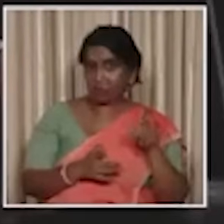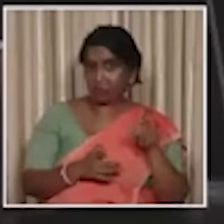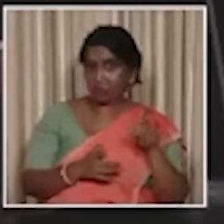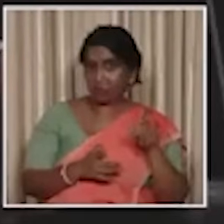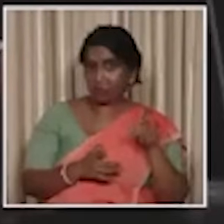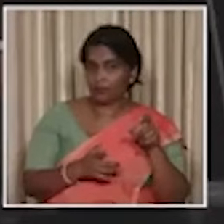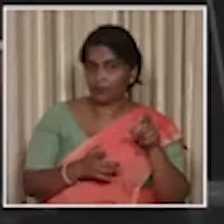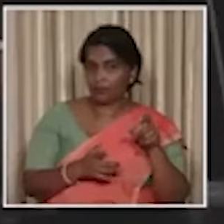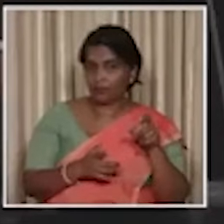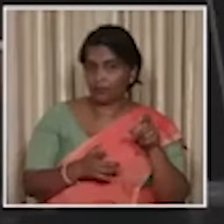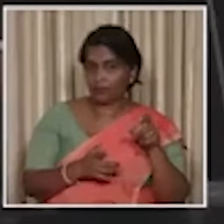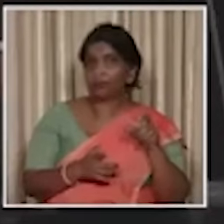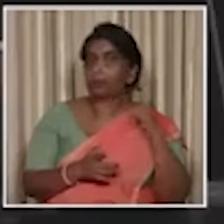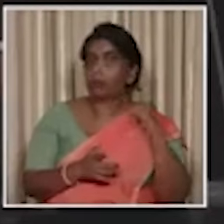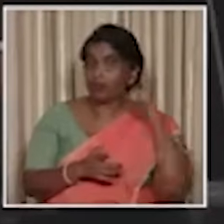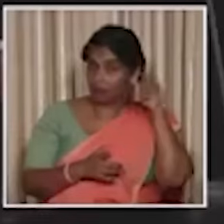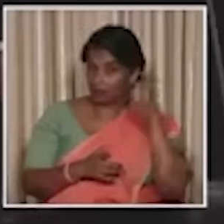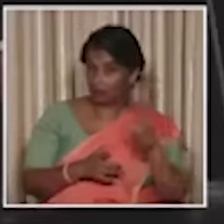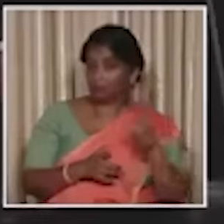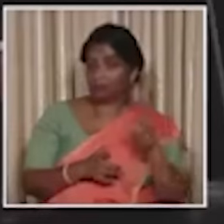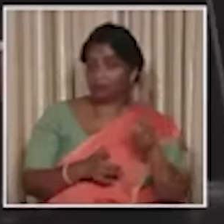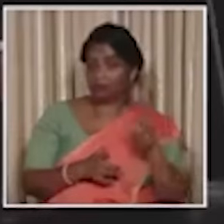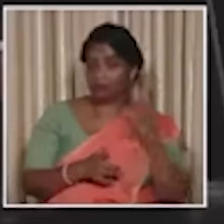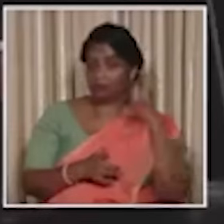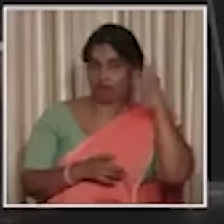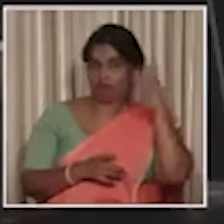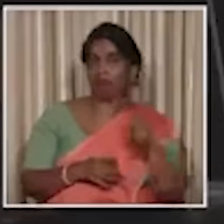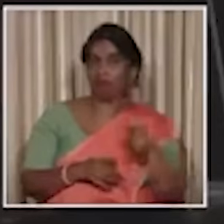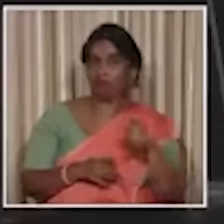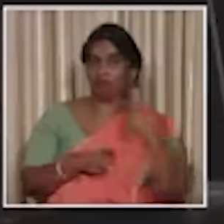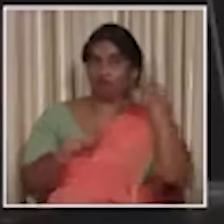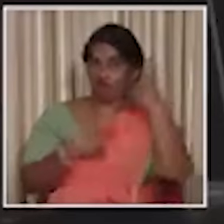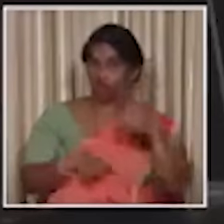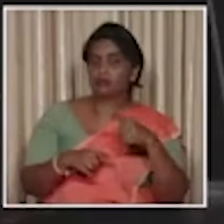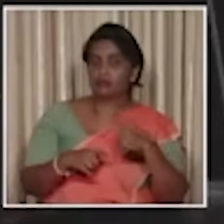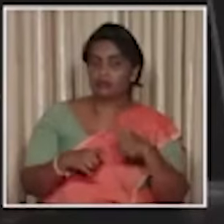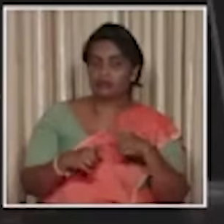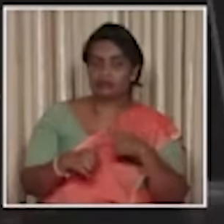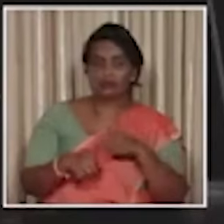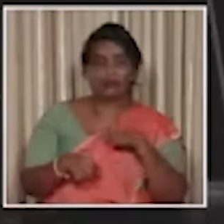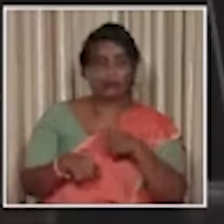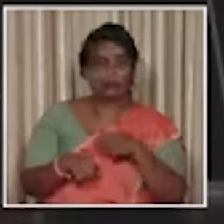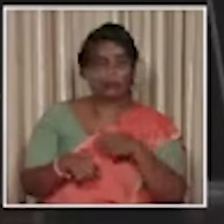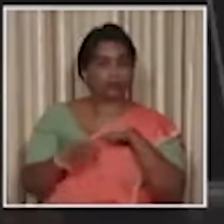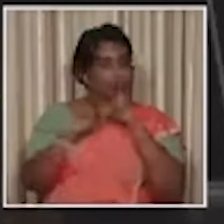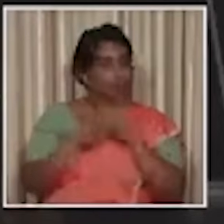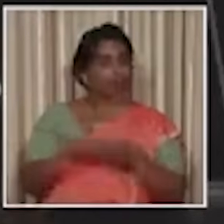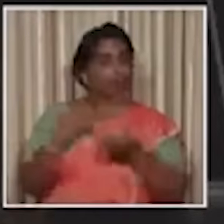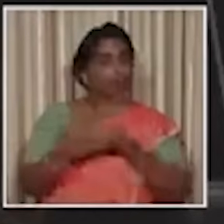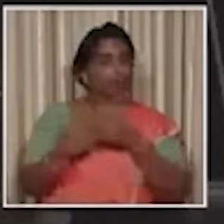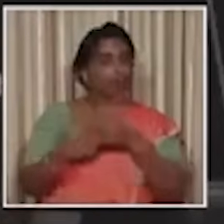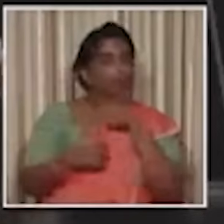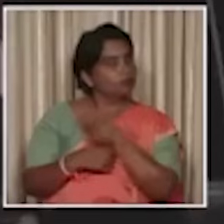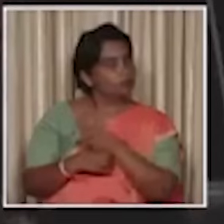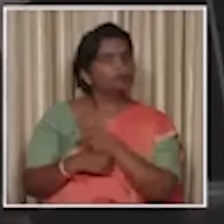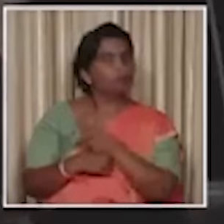சிங்கக்கொடியோடும் இருக்கிற இந்த இராணுவ சின்னம் எவ்வாறு நல்லிணக்கத்தை ஏற்படுத்தும்? இதற்கும் அந்த முகப்புக்கும் என்ன வித்தியாசம்? ஏன் நீங்கள் அப்படி அதனை பார்க்க